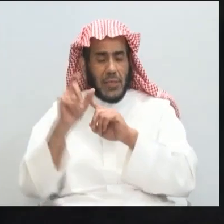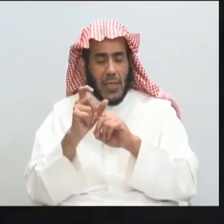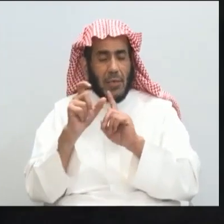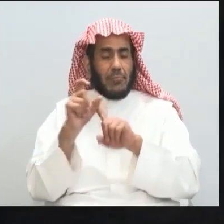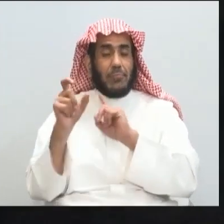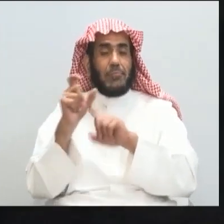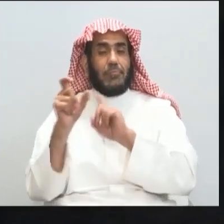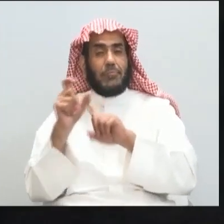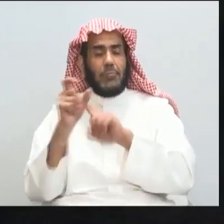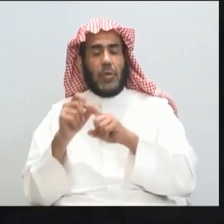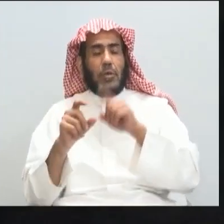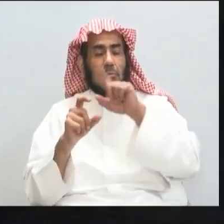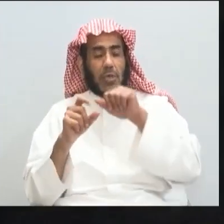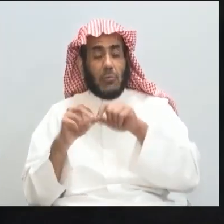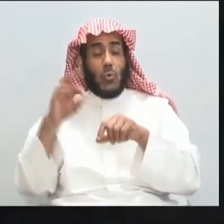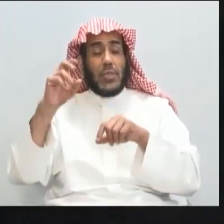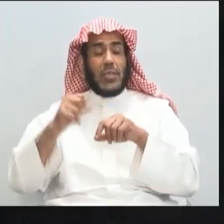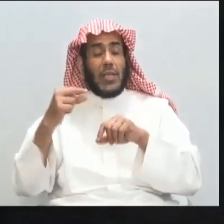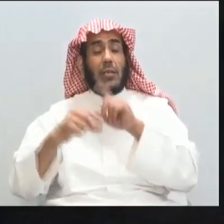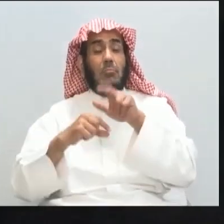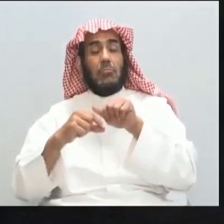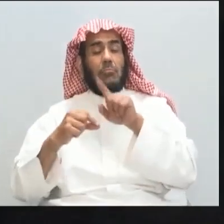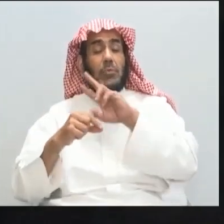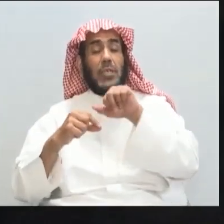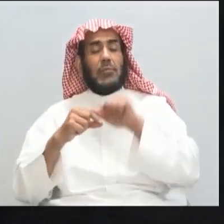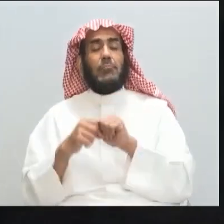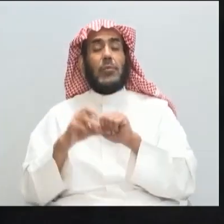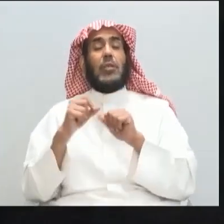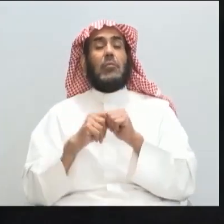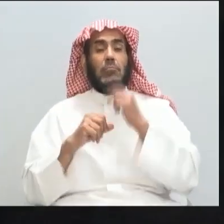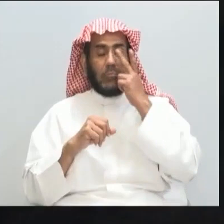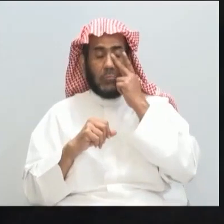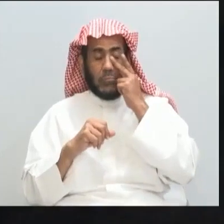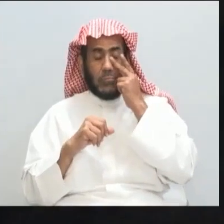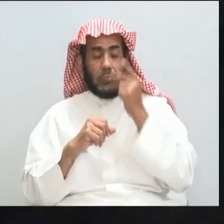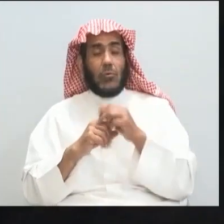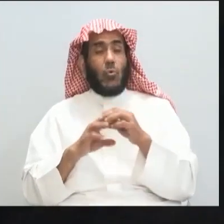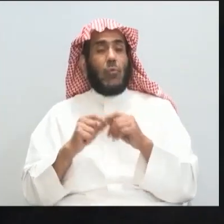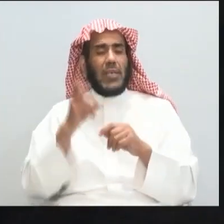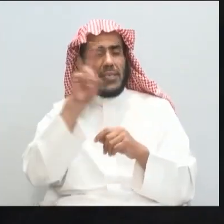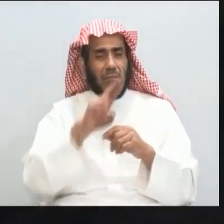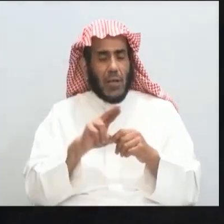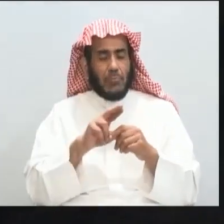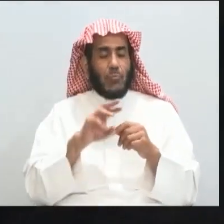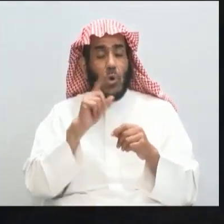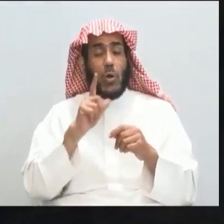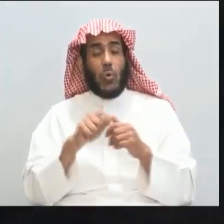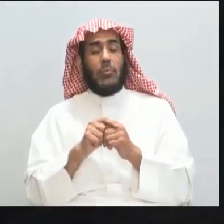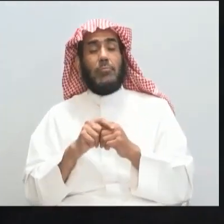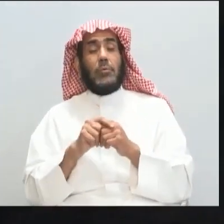احسن بالنصب وكذلك زيدا ما احسن زيدا وفي الاستفهام هنا